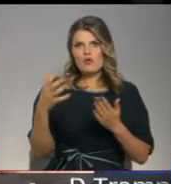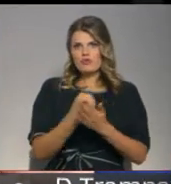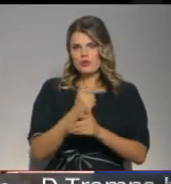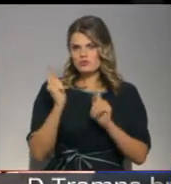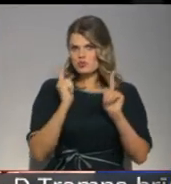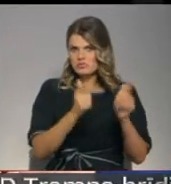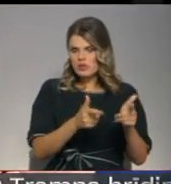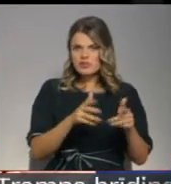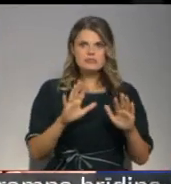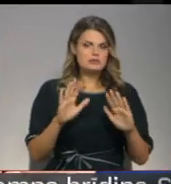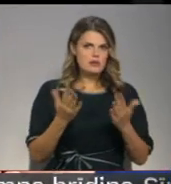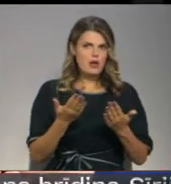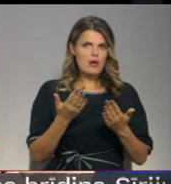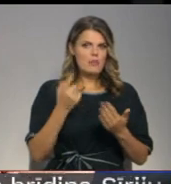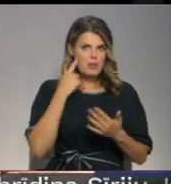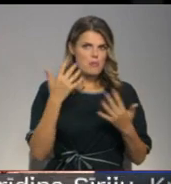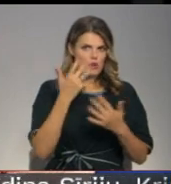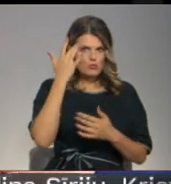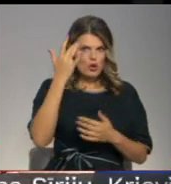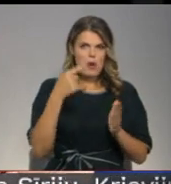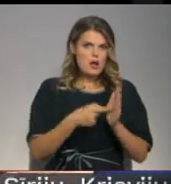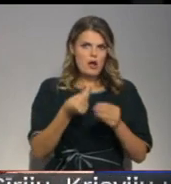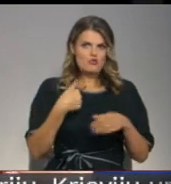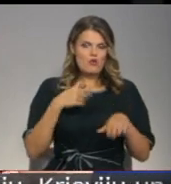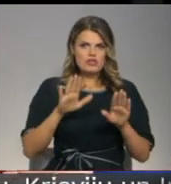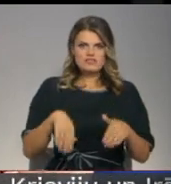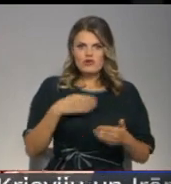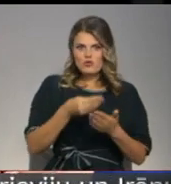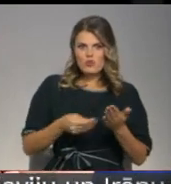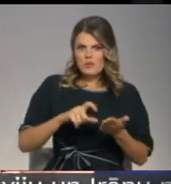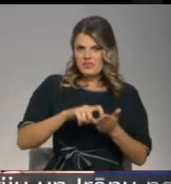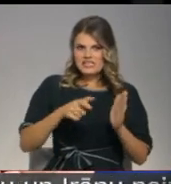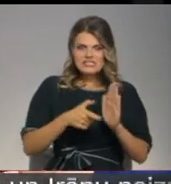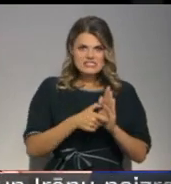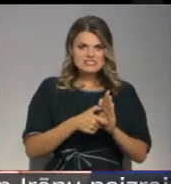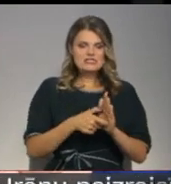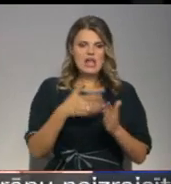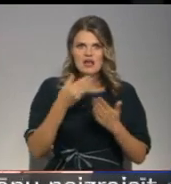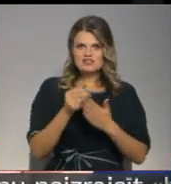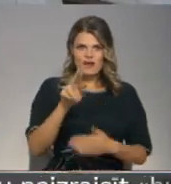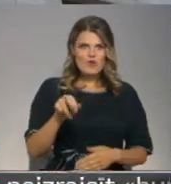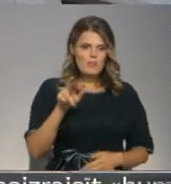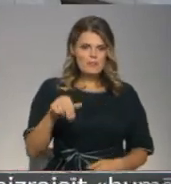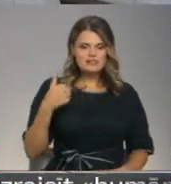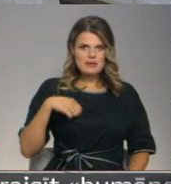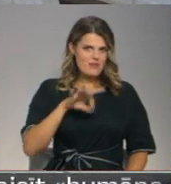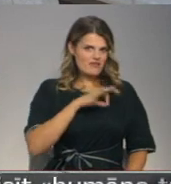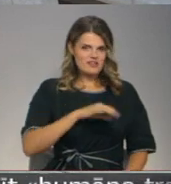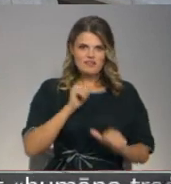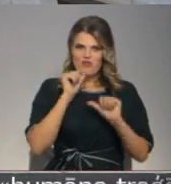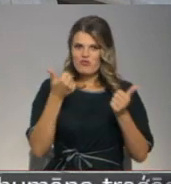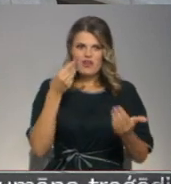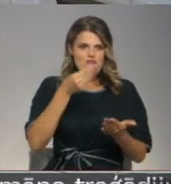izmetīs ārā. Bet, padomāju, ir loģiski, ka kāda naudas var nopirkt kādu dzīvokli. Ar to savu pensiju meitas aug.